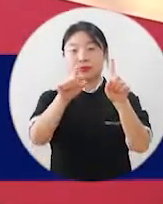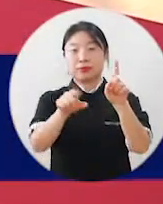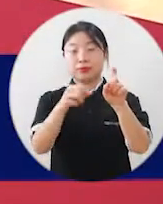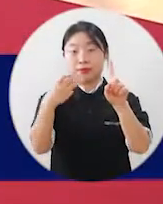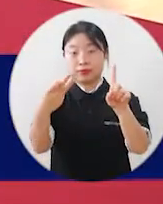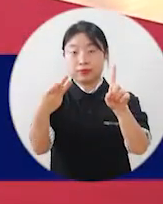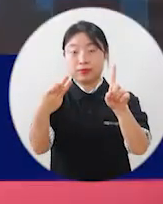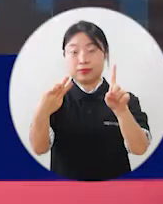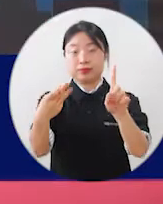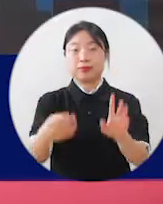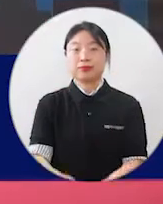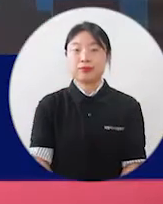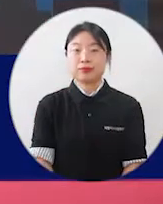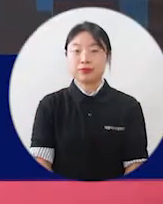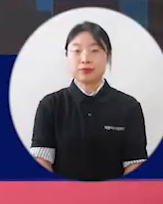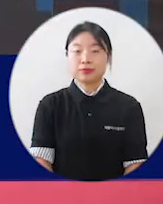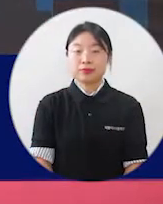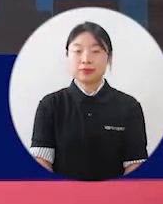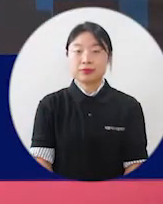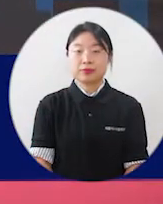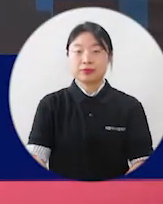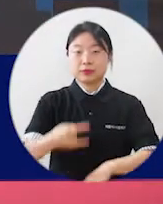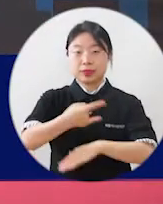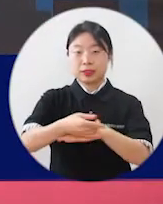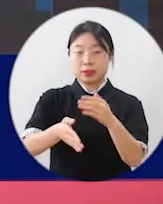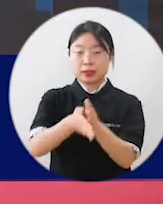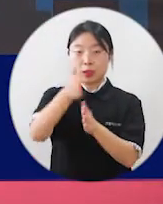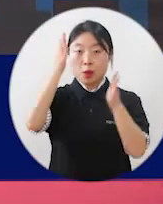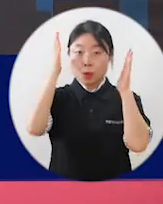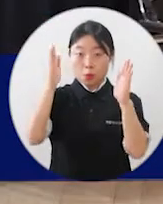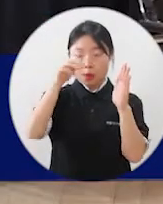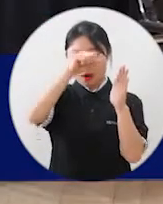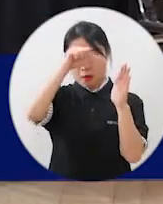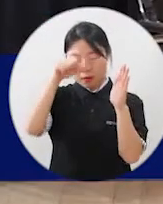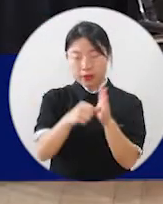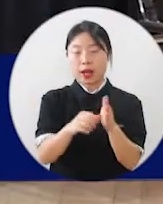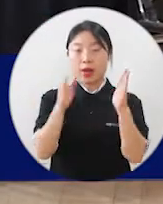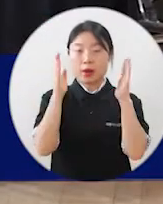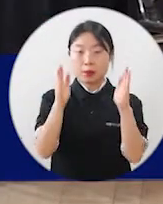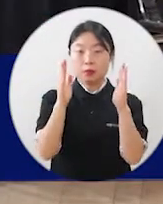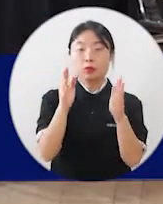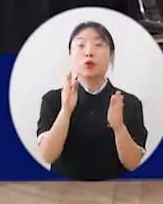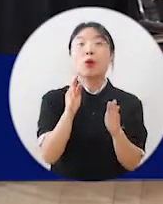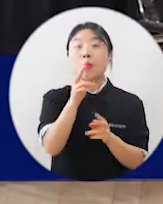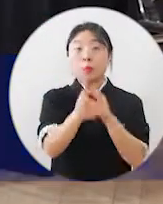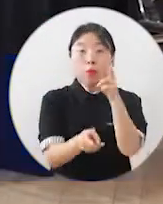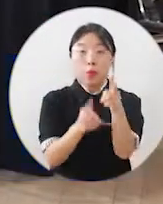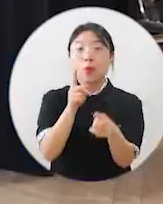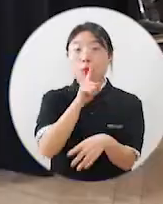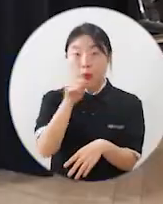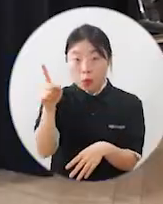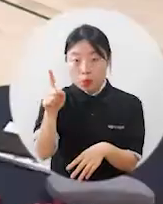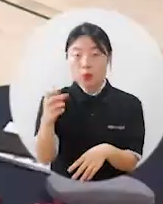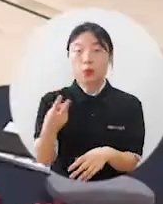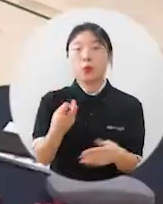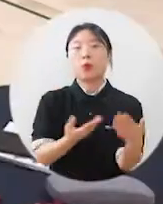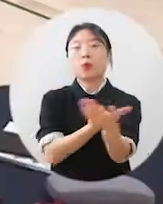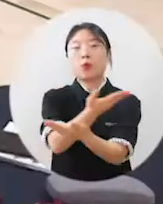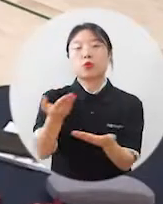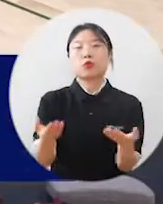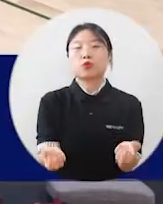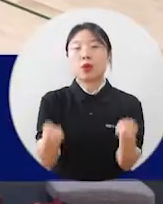의왕시 평생학습관에서 시 평생학습 브랜드인 의왕학습네일 사업의 성과 공유회가 열렸습니다.